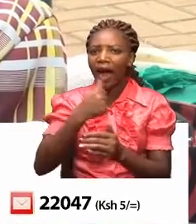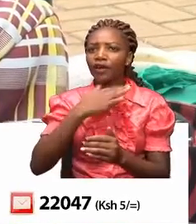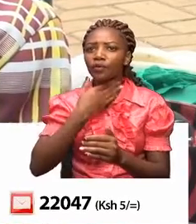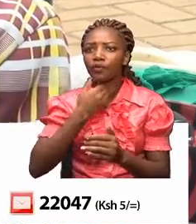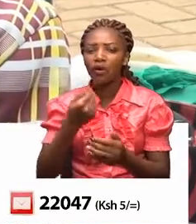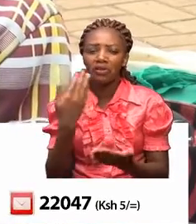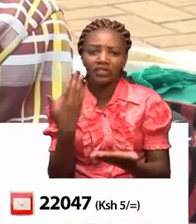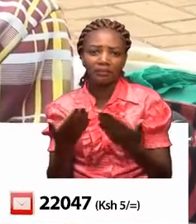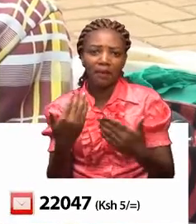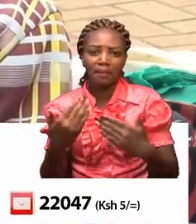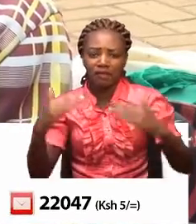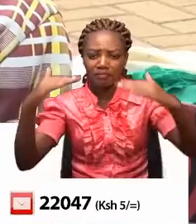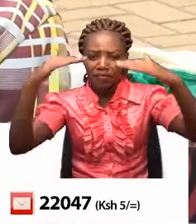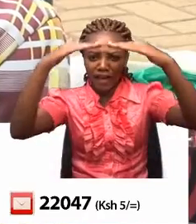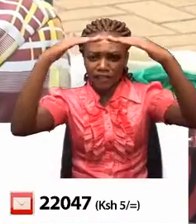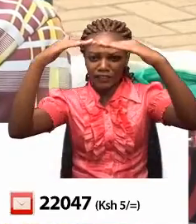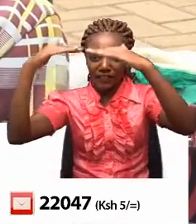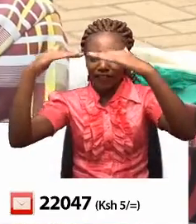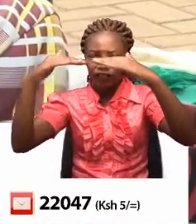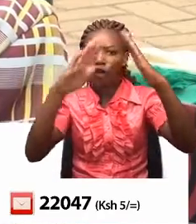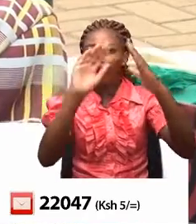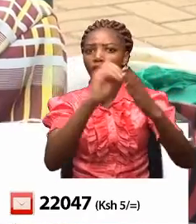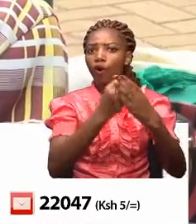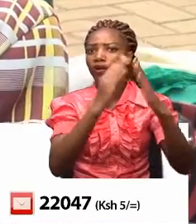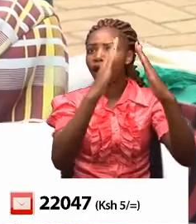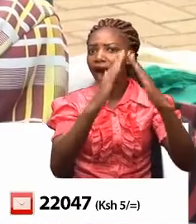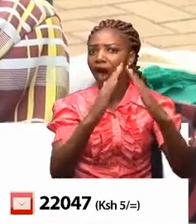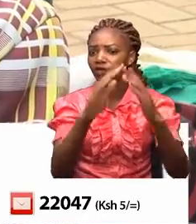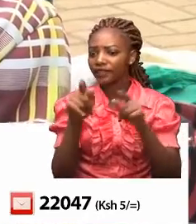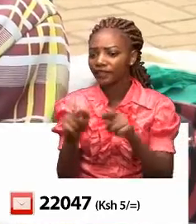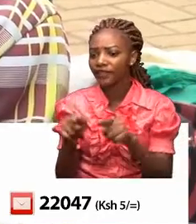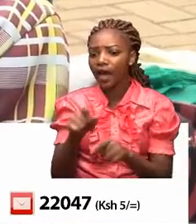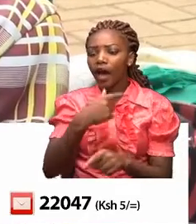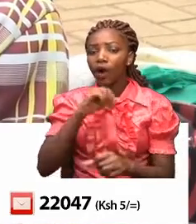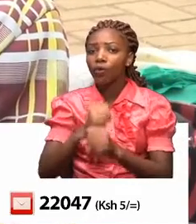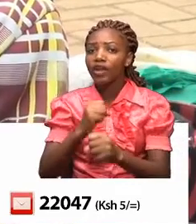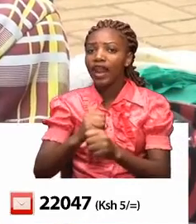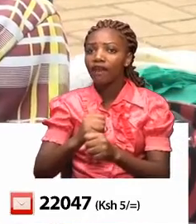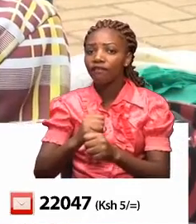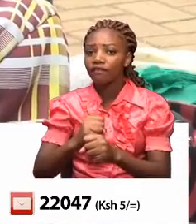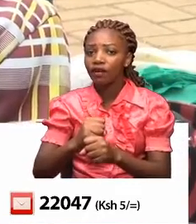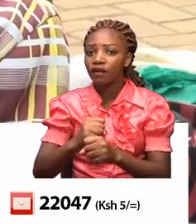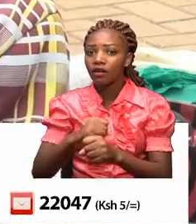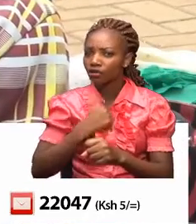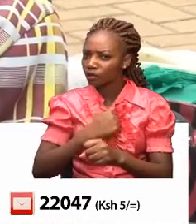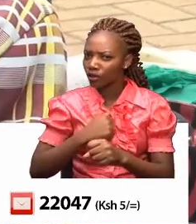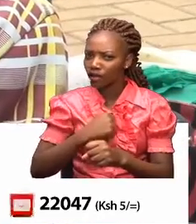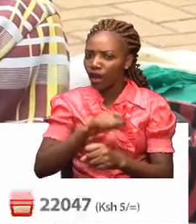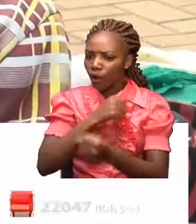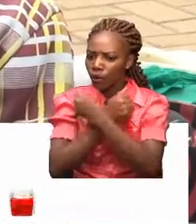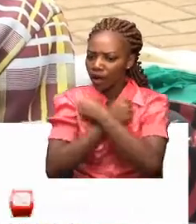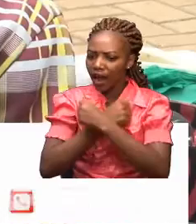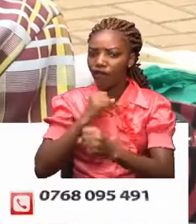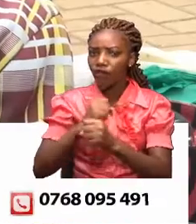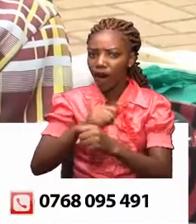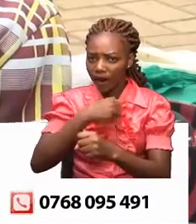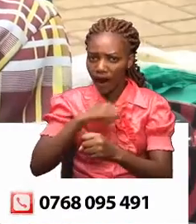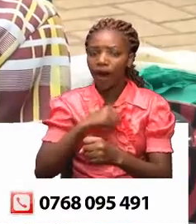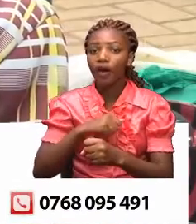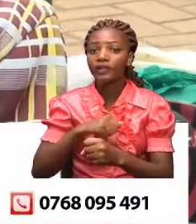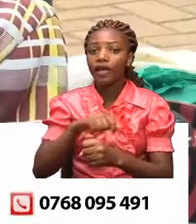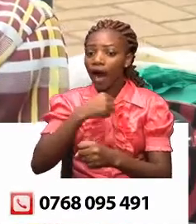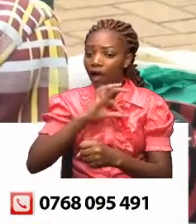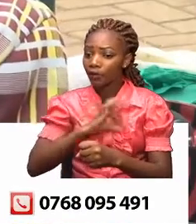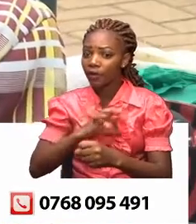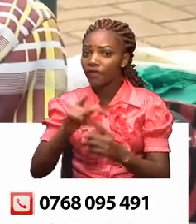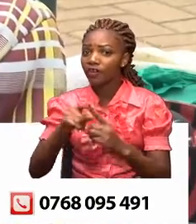tutengenezewe masheds. Sisi kama wafanyabiashara tunapenda hii kazi yetu na hii ndio utulisha kila wakati